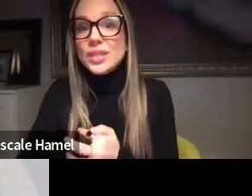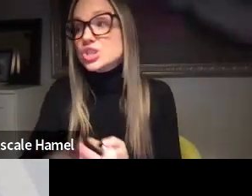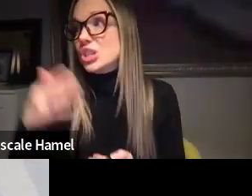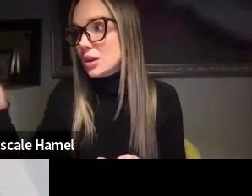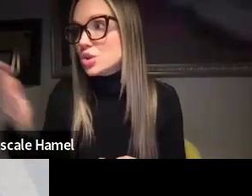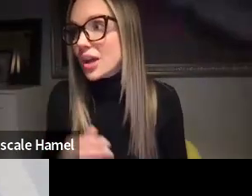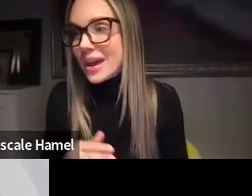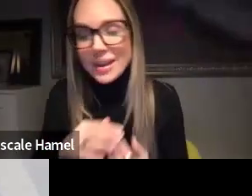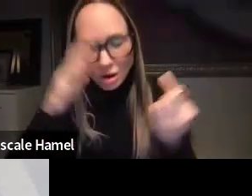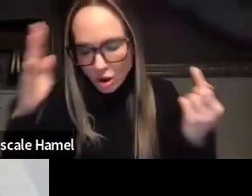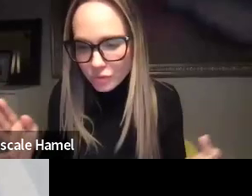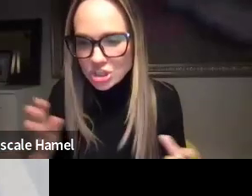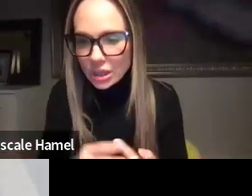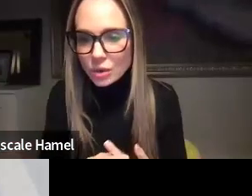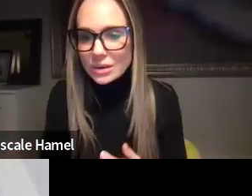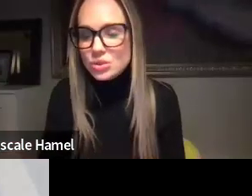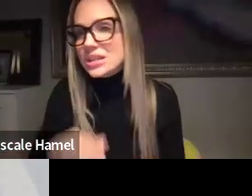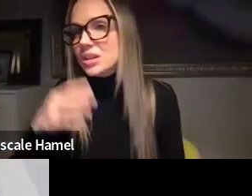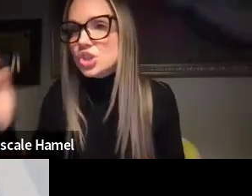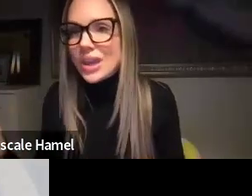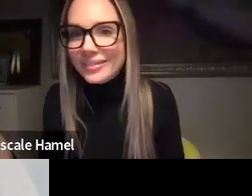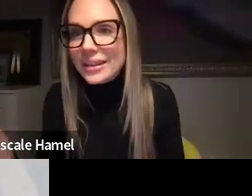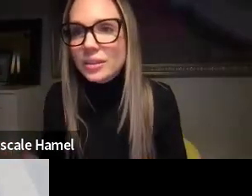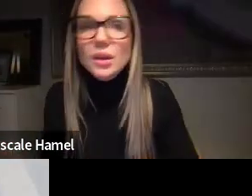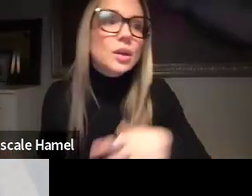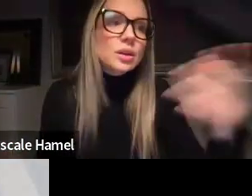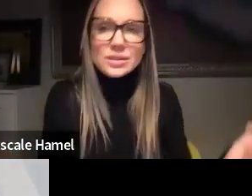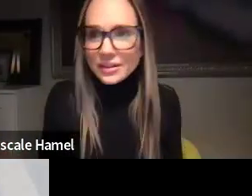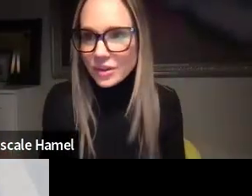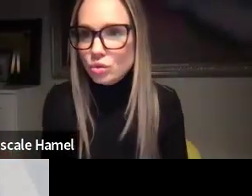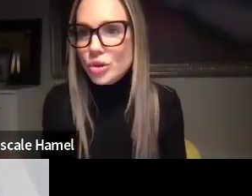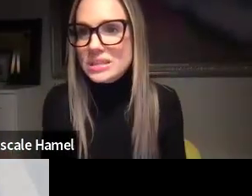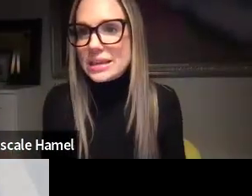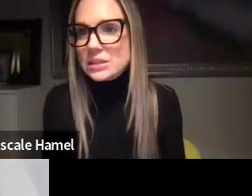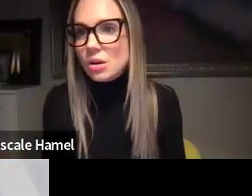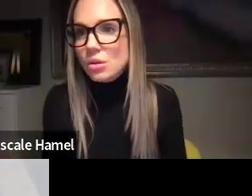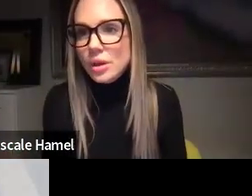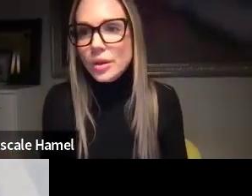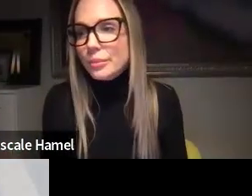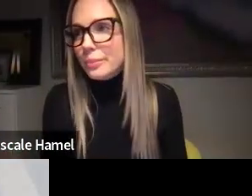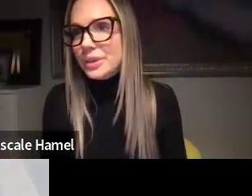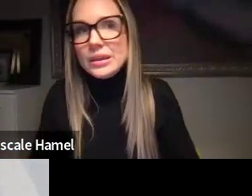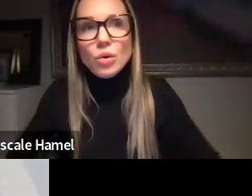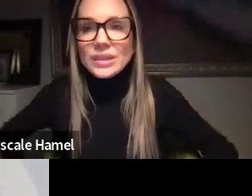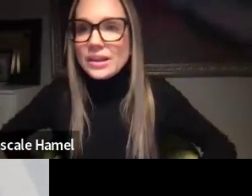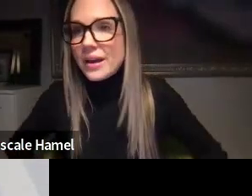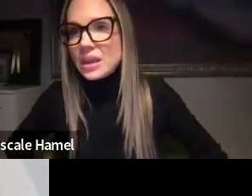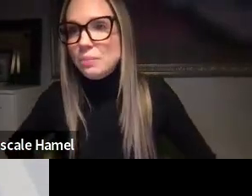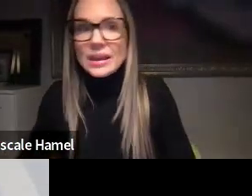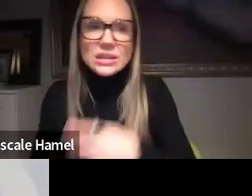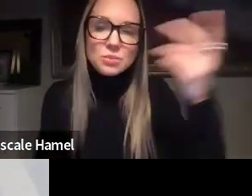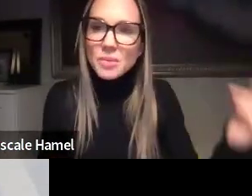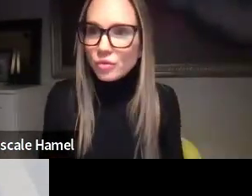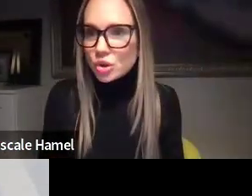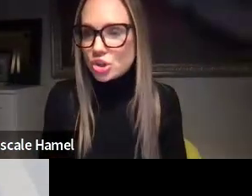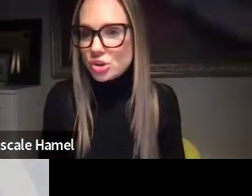Au lieu d'acheter un chandail, encore une fois, j'ai rien contre la boutique, chez Ardennes, ça fait une demi-saison, puis on est allé faire